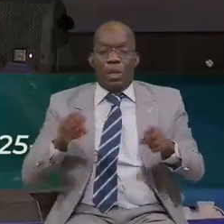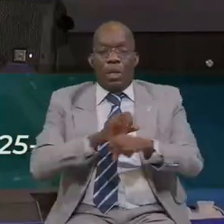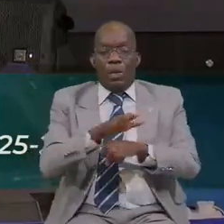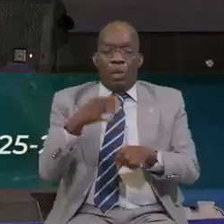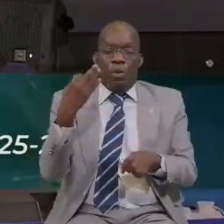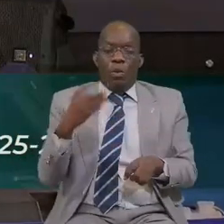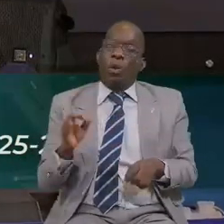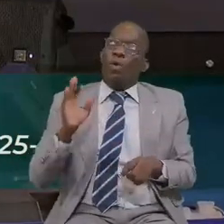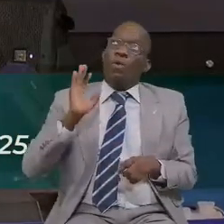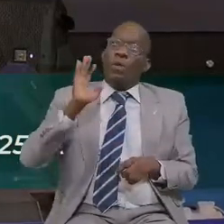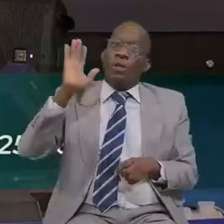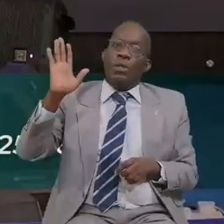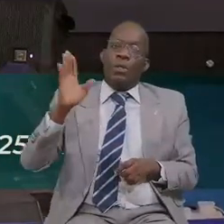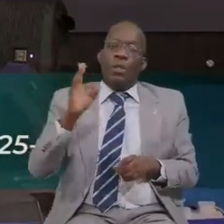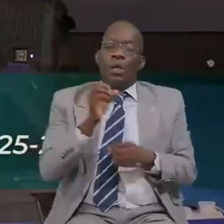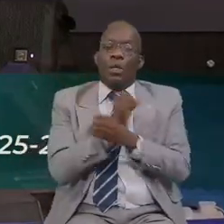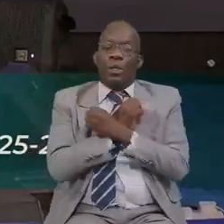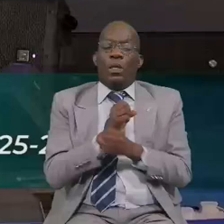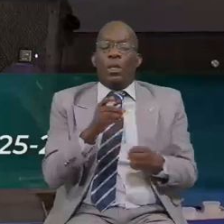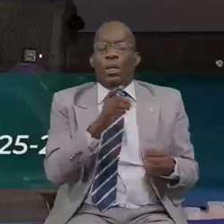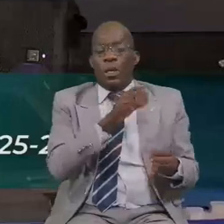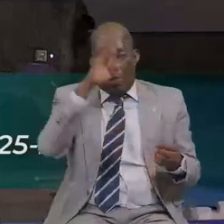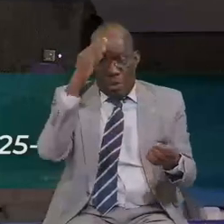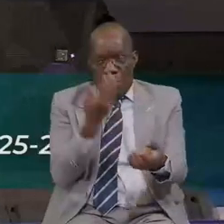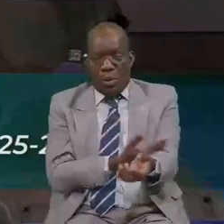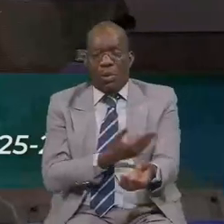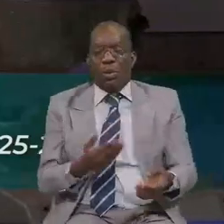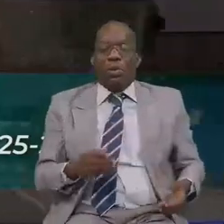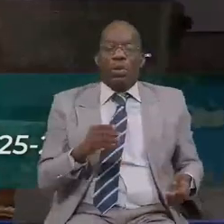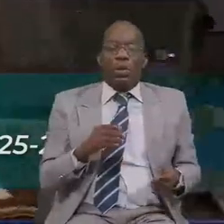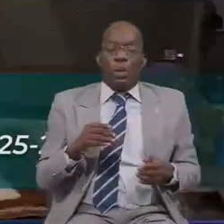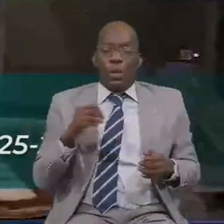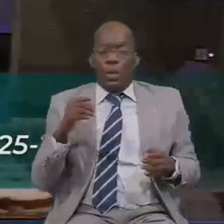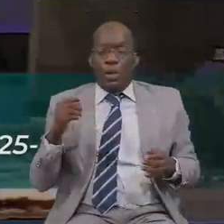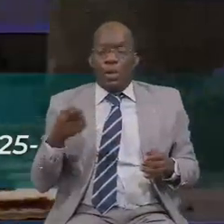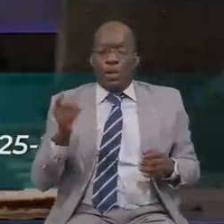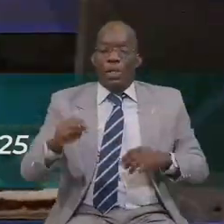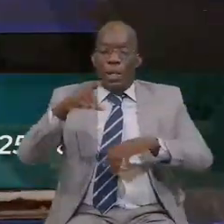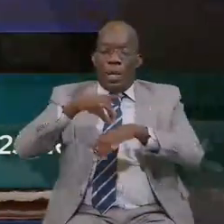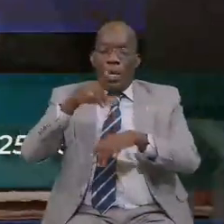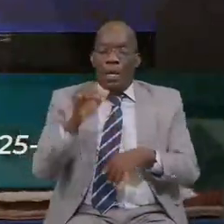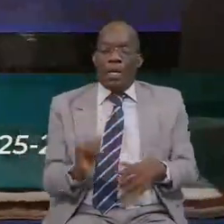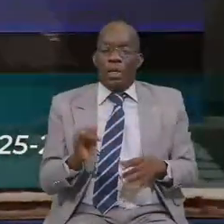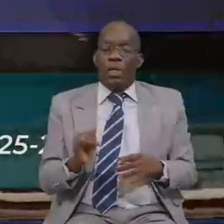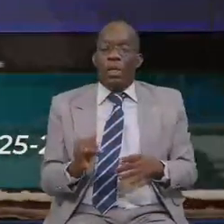son amour. Maintenant, les attentes terrestres, c'est que